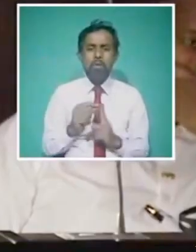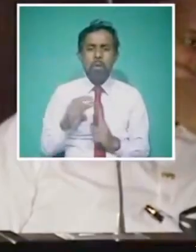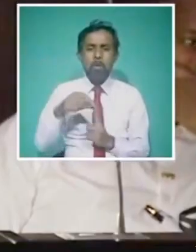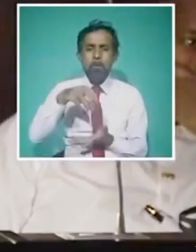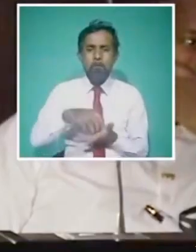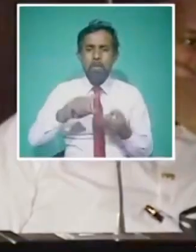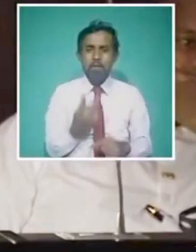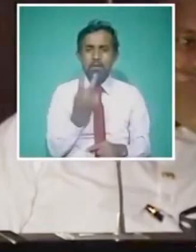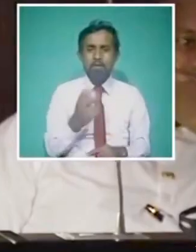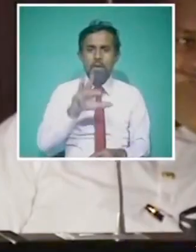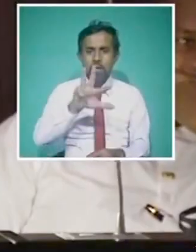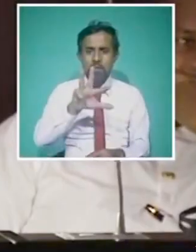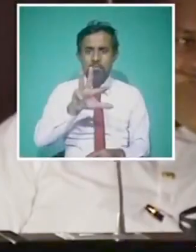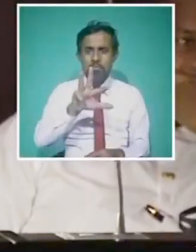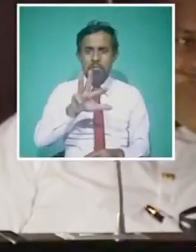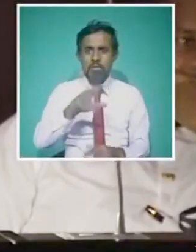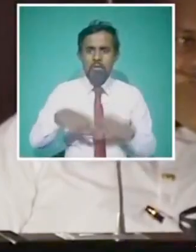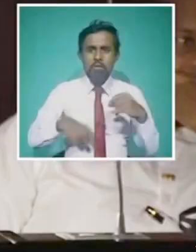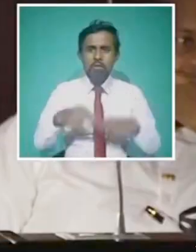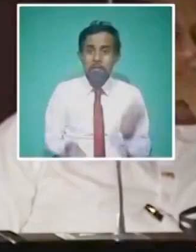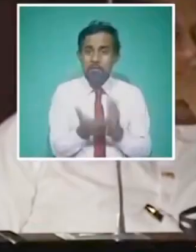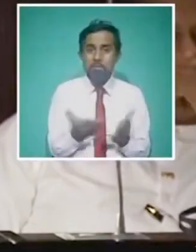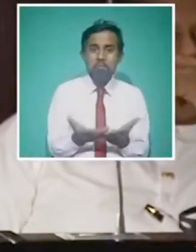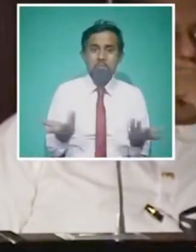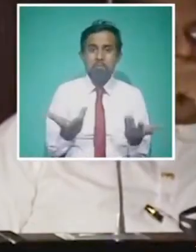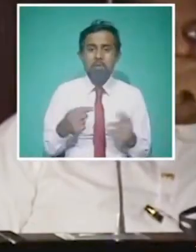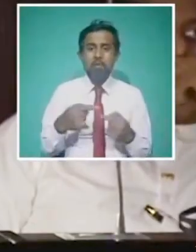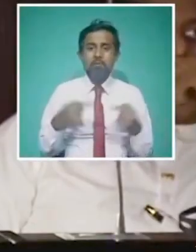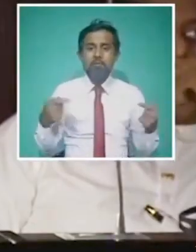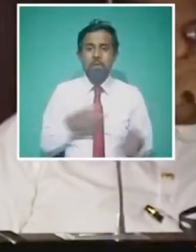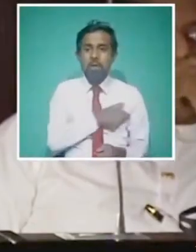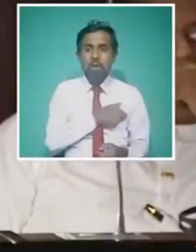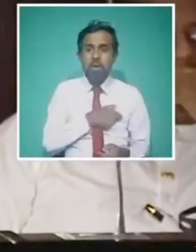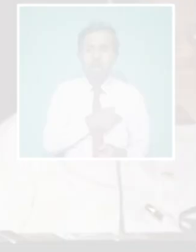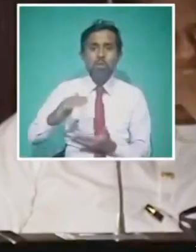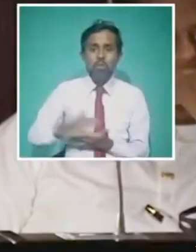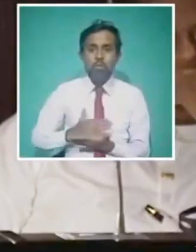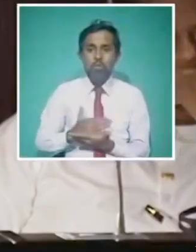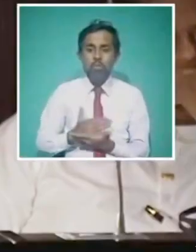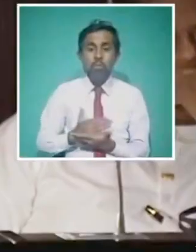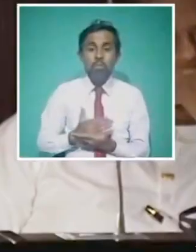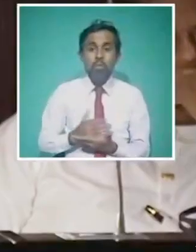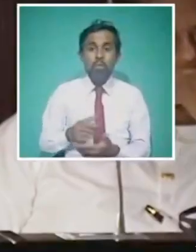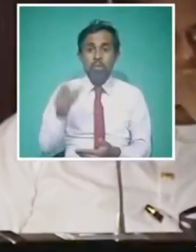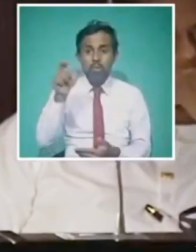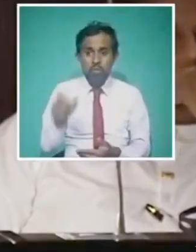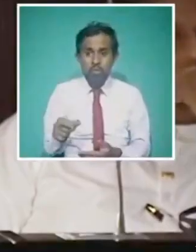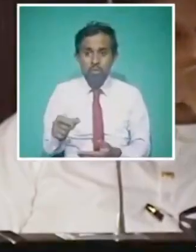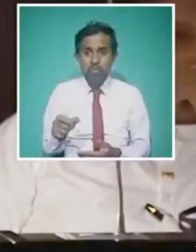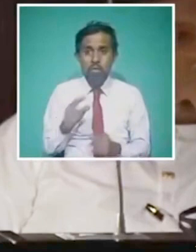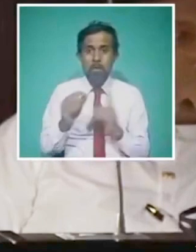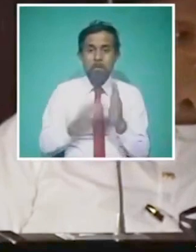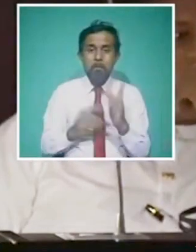තරං කරා 2009 මං හිතන්නේ නැහැ ඡන්ද 2000ක්වත් ගත්තෙත් නැ මේ විපක්ෂ නායකතුමාගේ තියෙන හොඳකමට එතුමා මේ